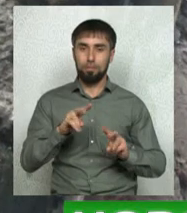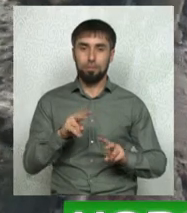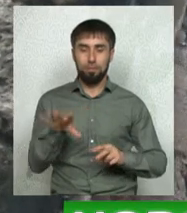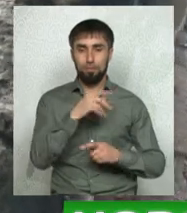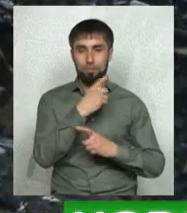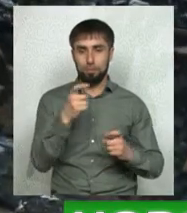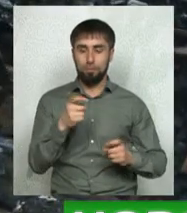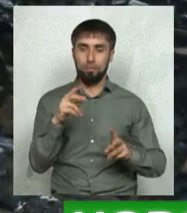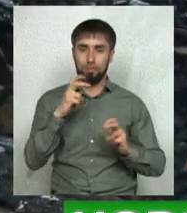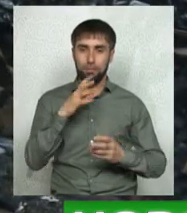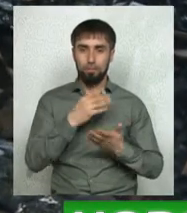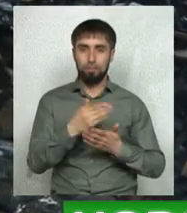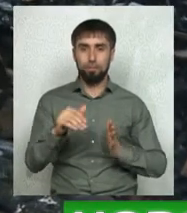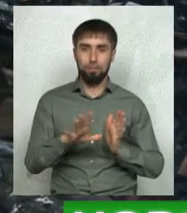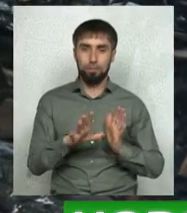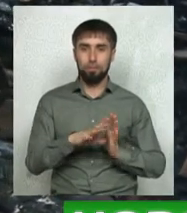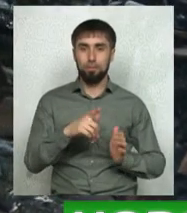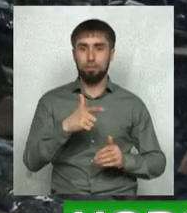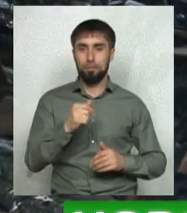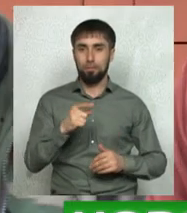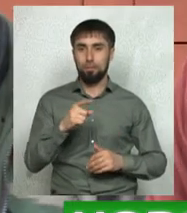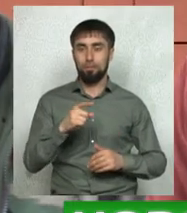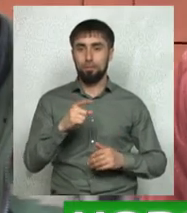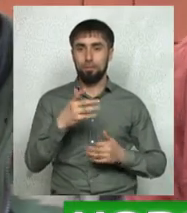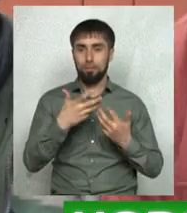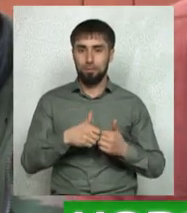призывают жителей проверить свои электро- и газовые приборы.